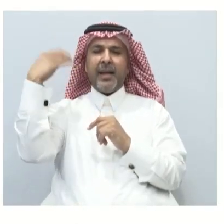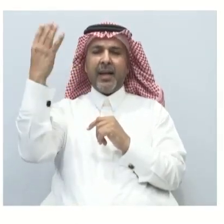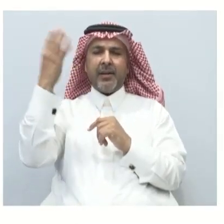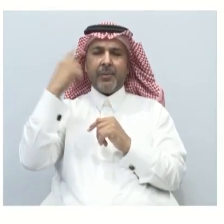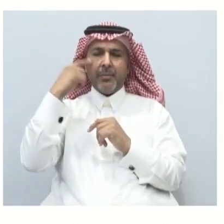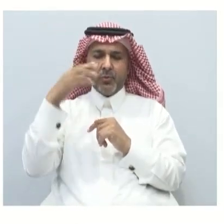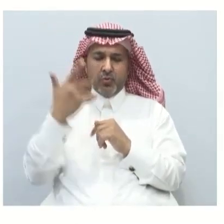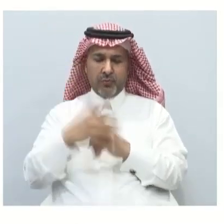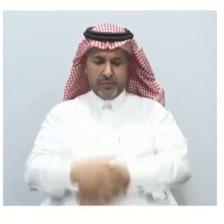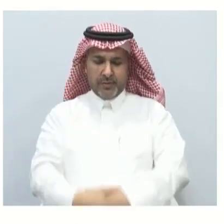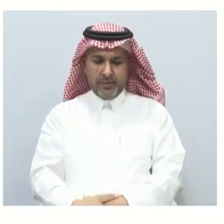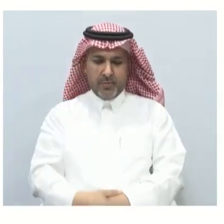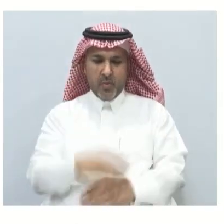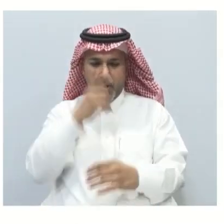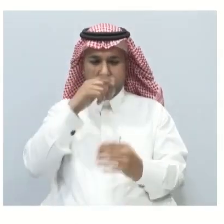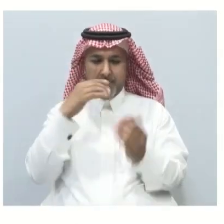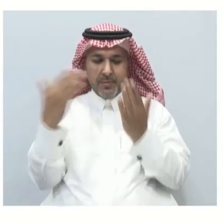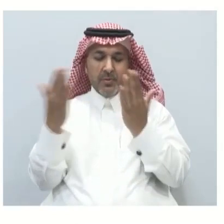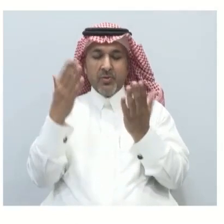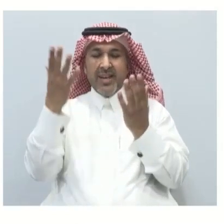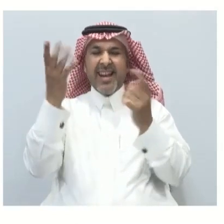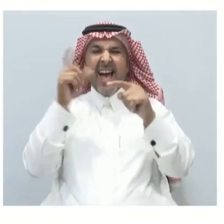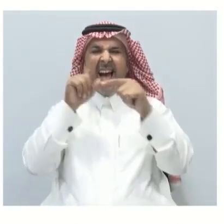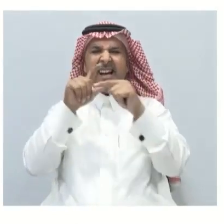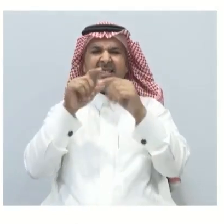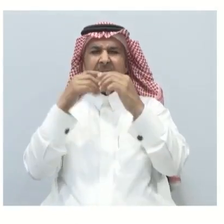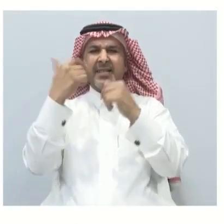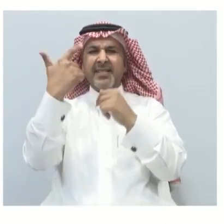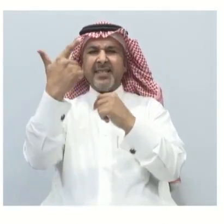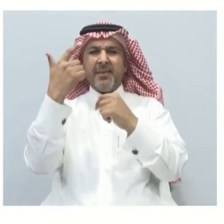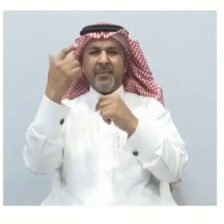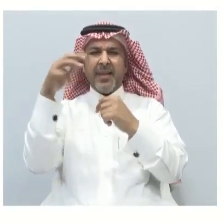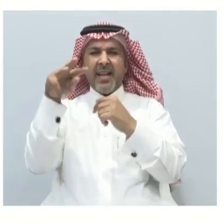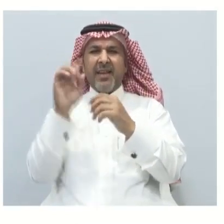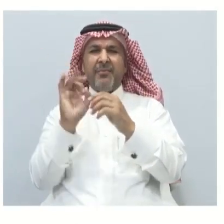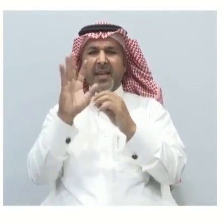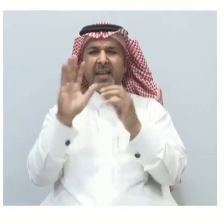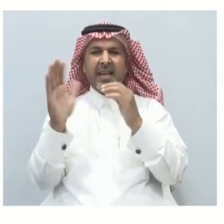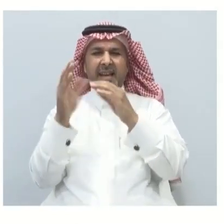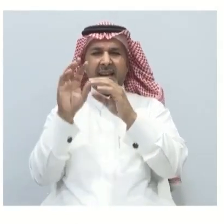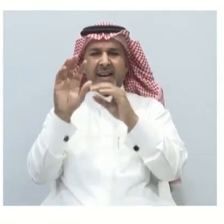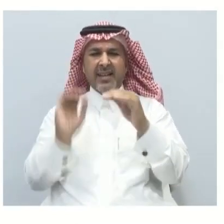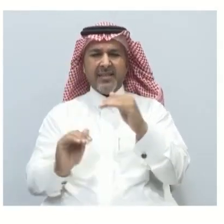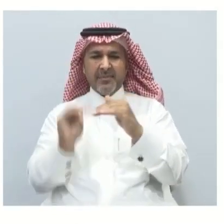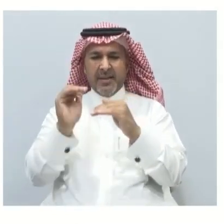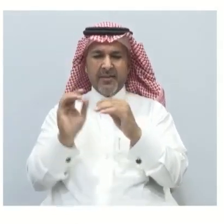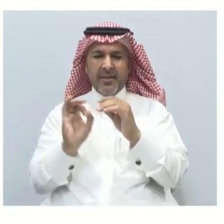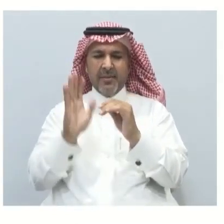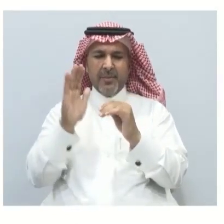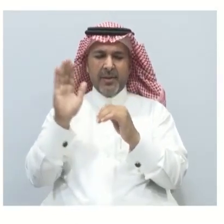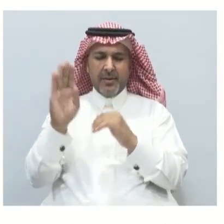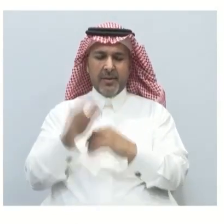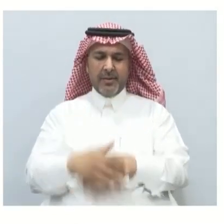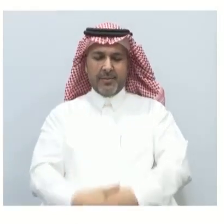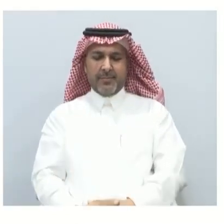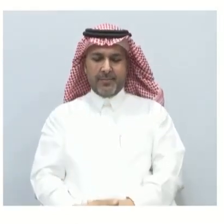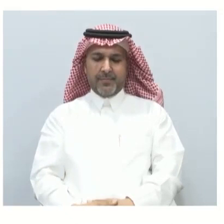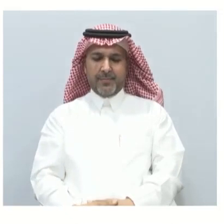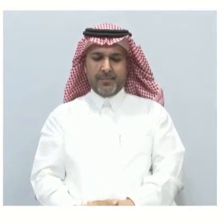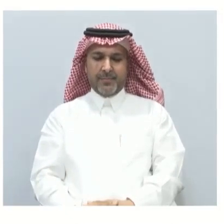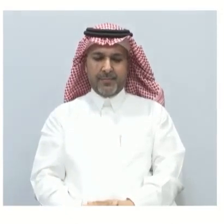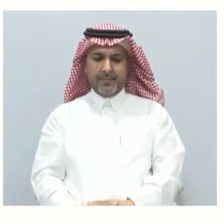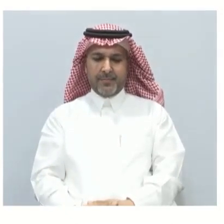7500 وهنا 7500 طبعا 7500 هنا بتروح مع ال 7500 وبالتالي